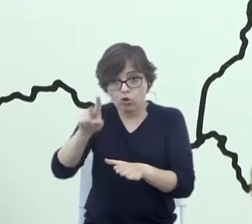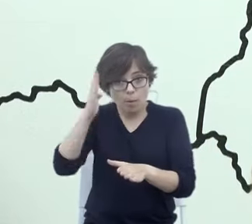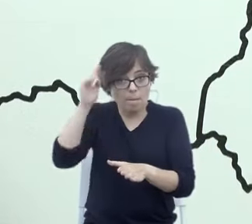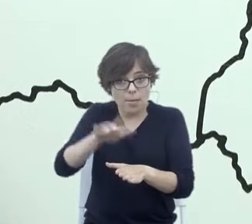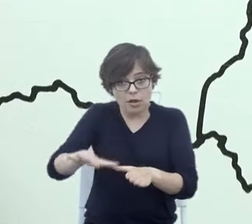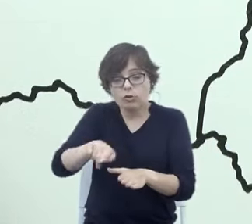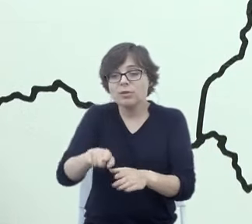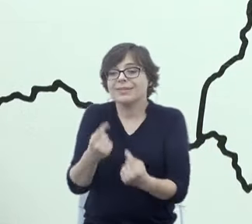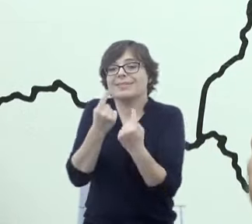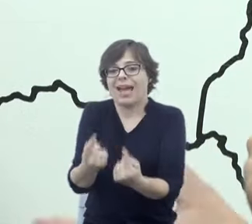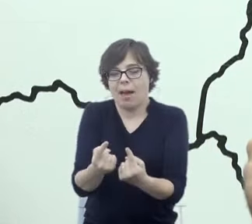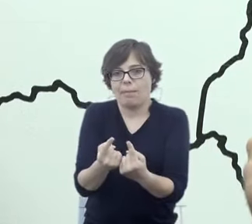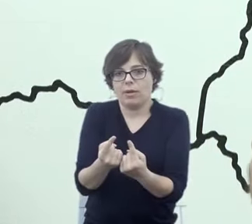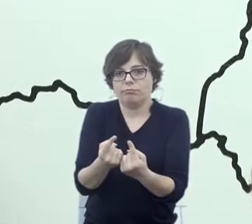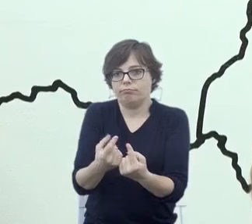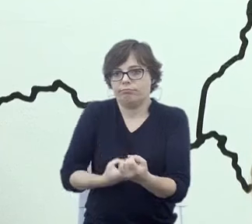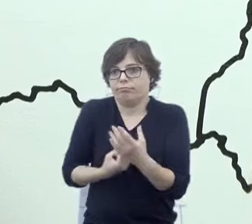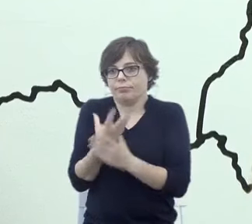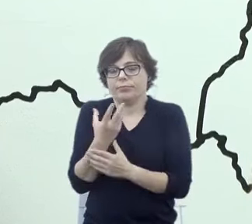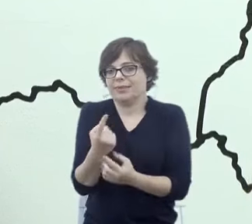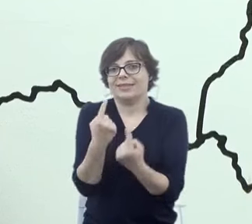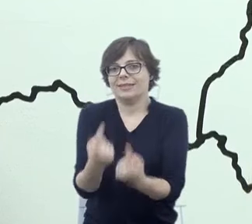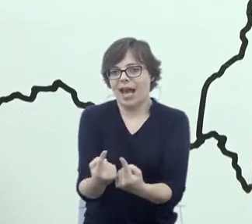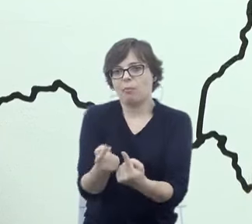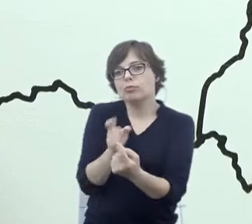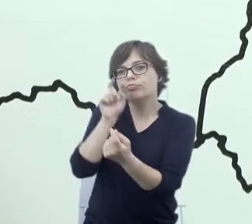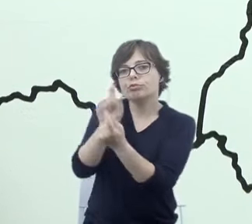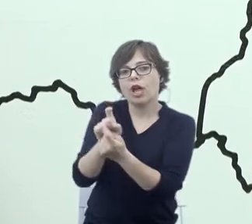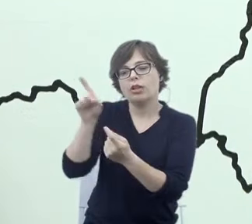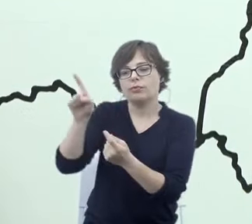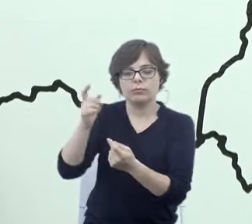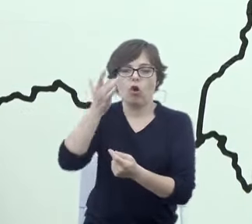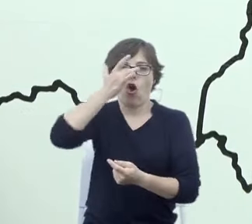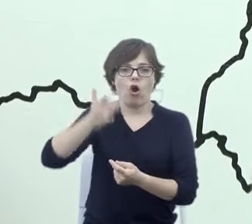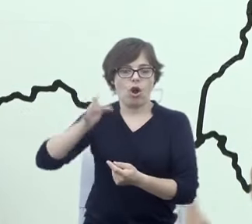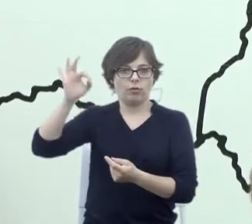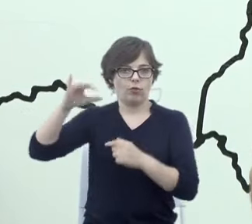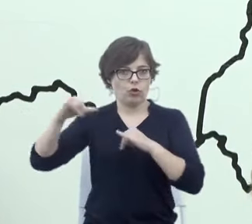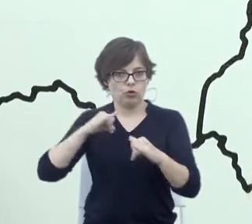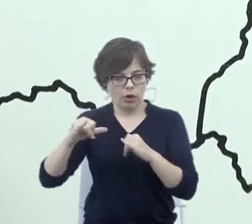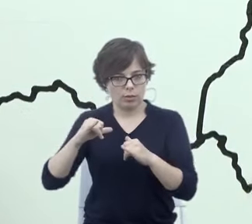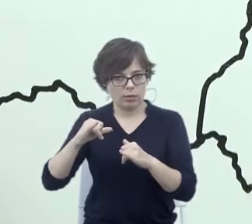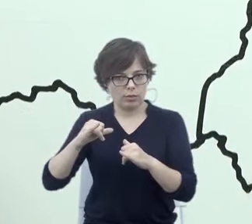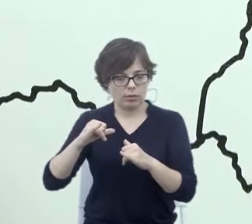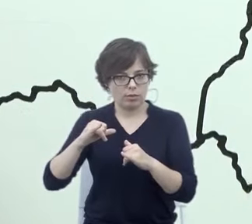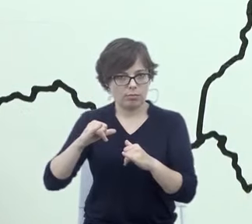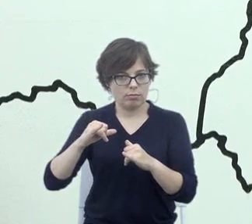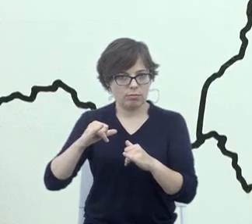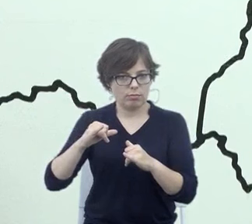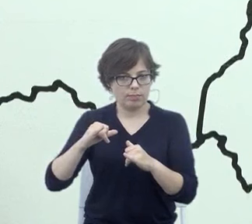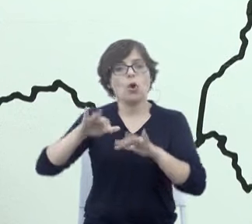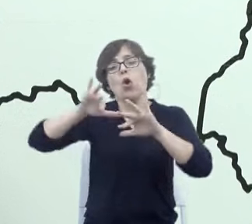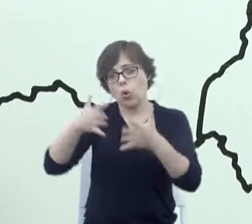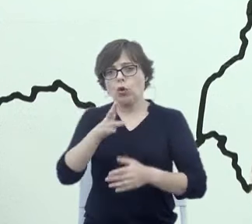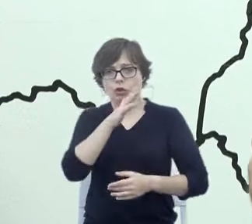miała występować przeciwko przedstawicielom reżimu sowieckiego, przeciwko